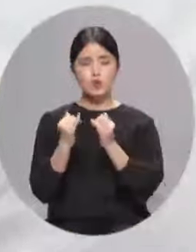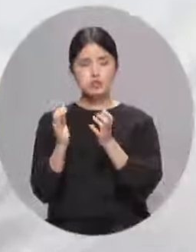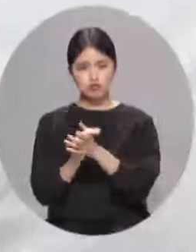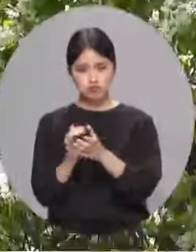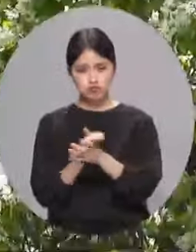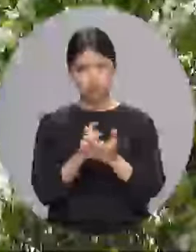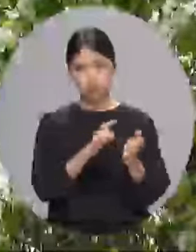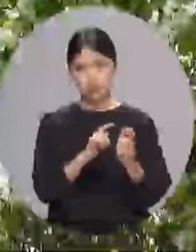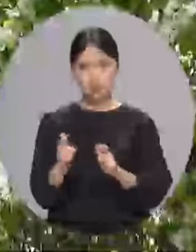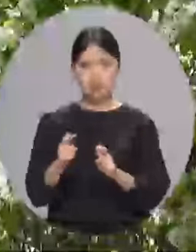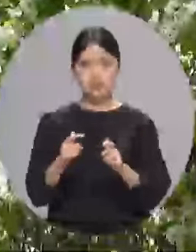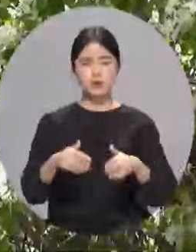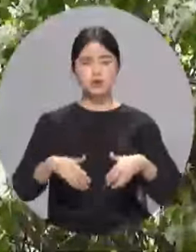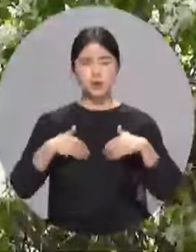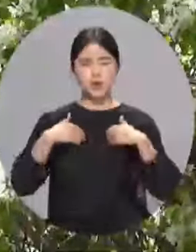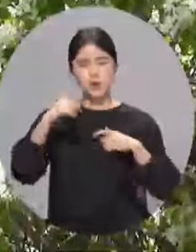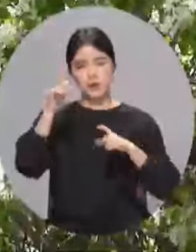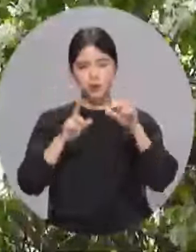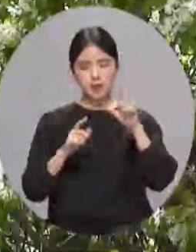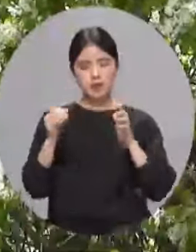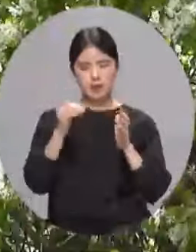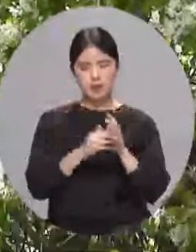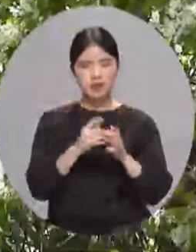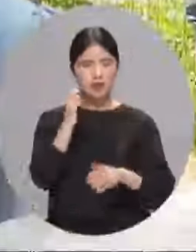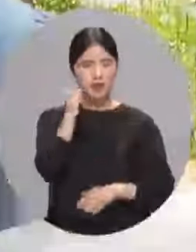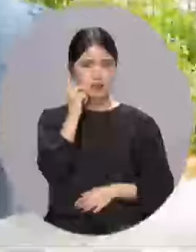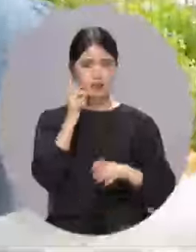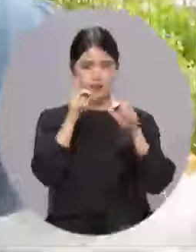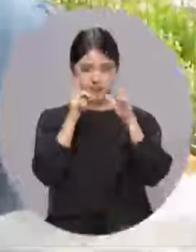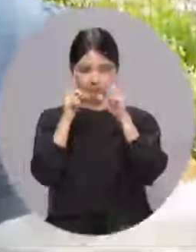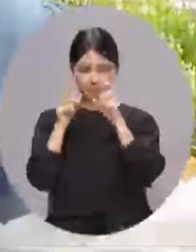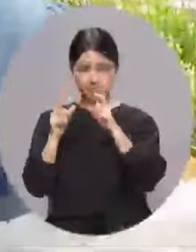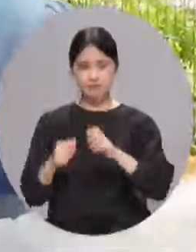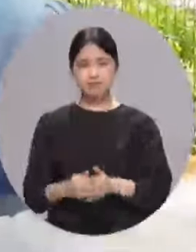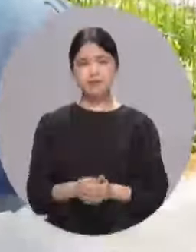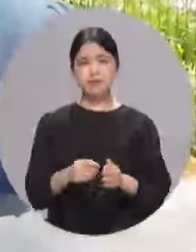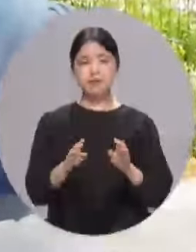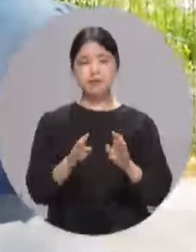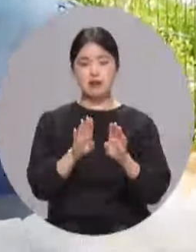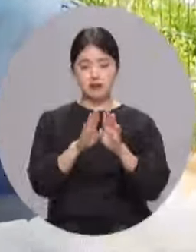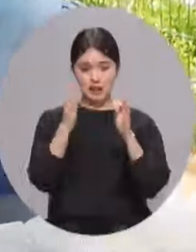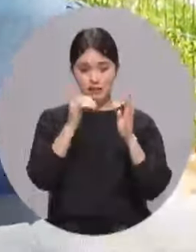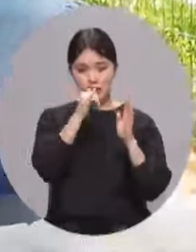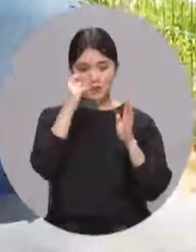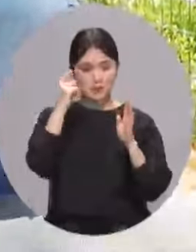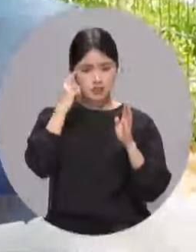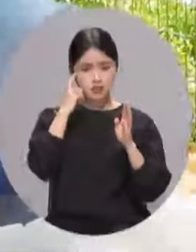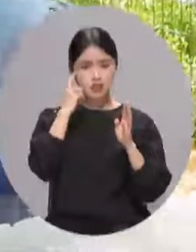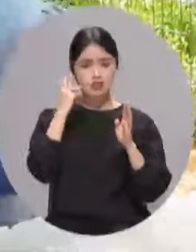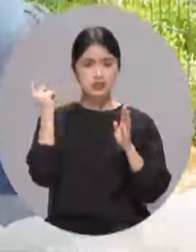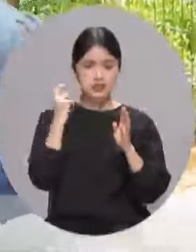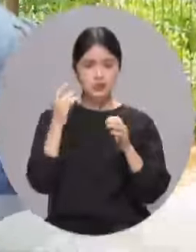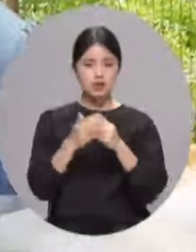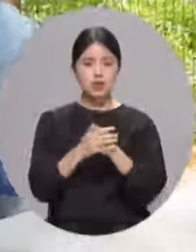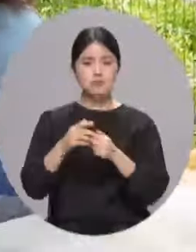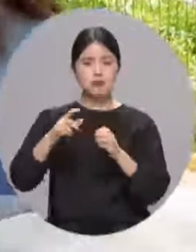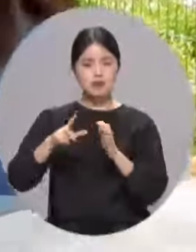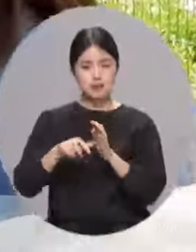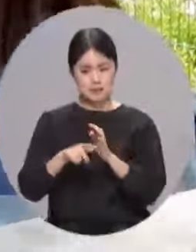완연하고 포근한 봄기운까지도 넉넉히 당깁니다. 개방된다는 소식을 듣고 너무 반가워서 시간을